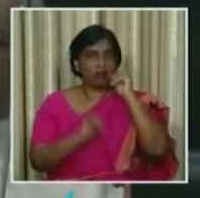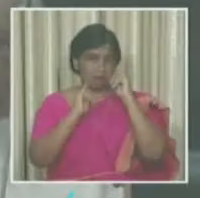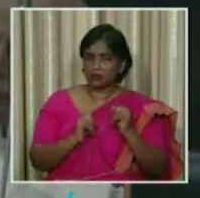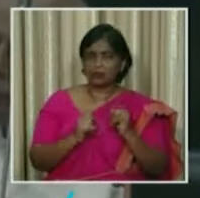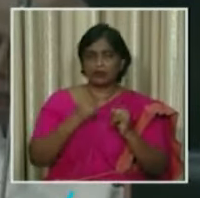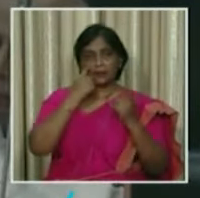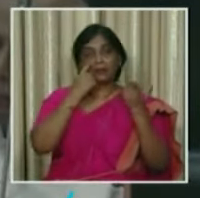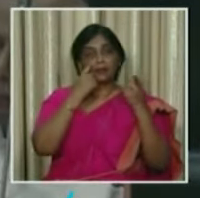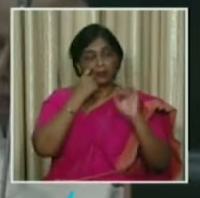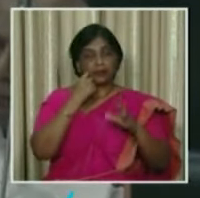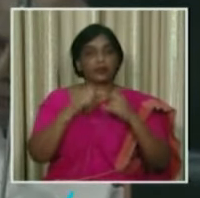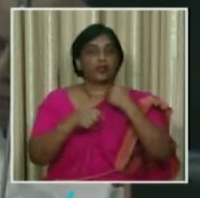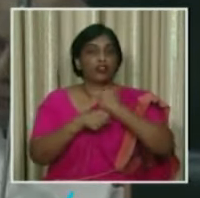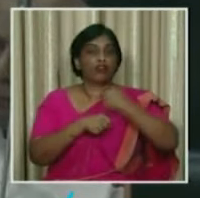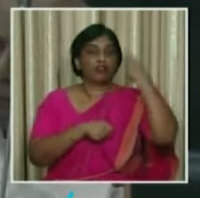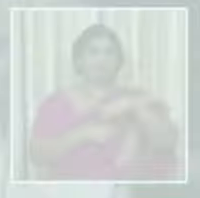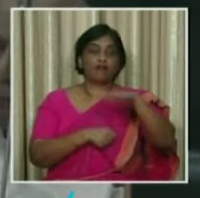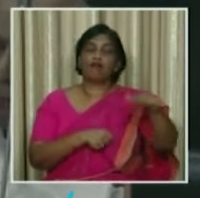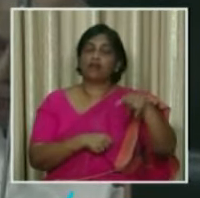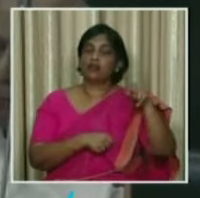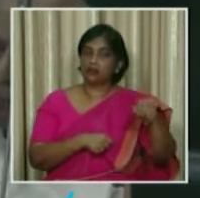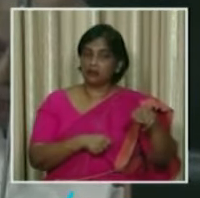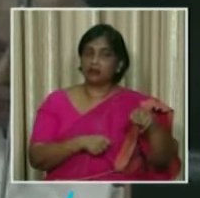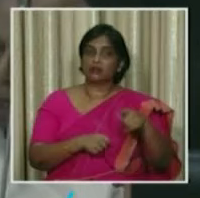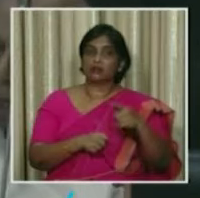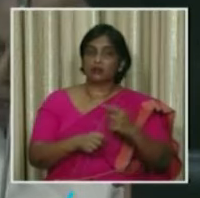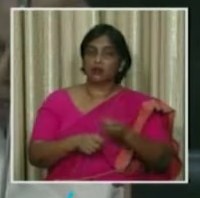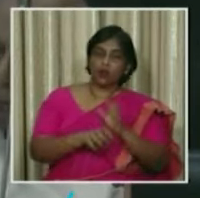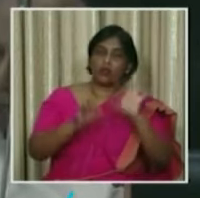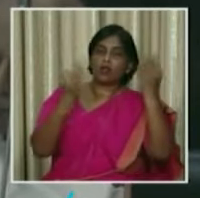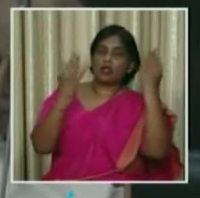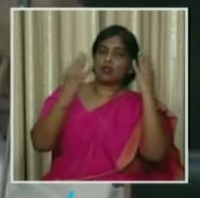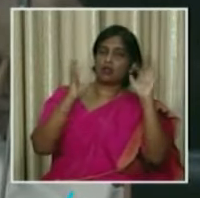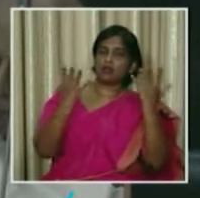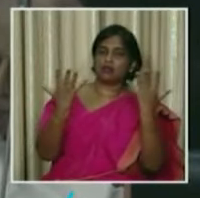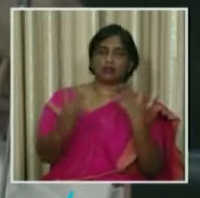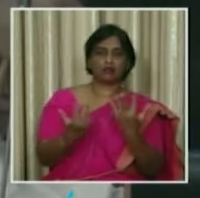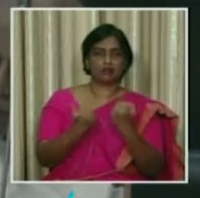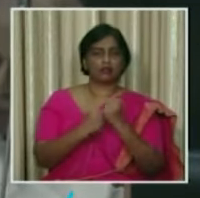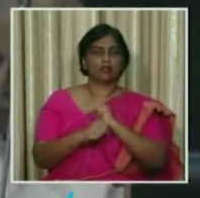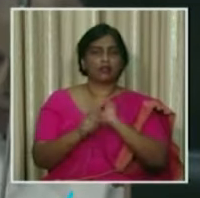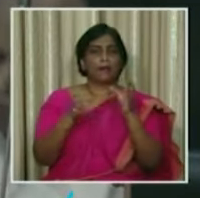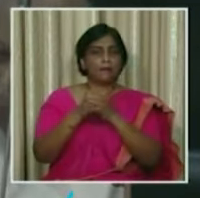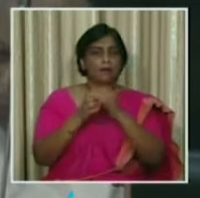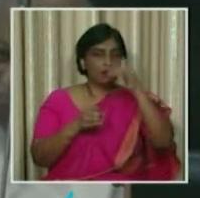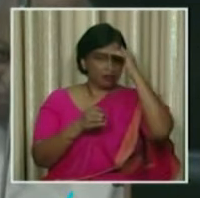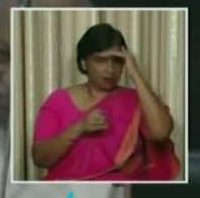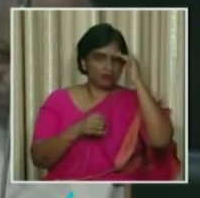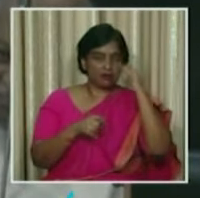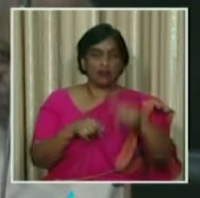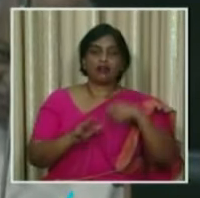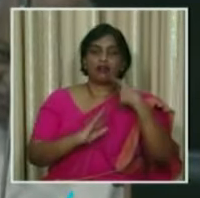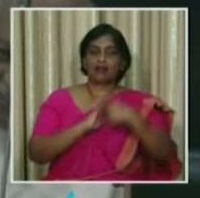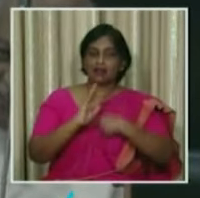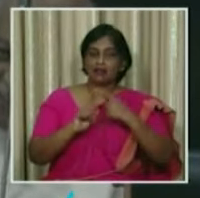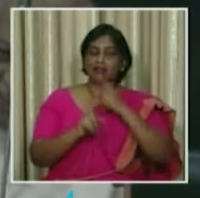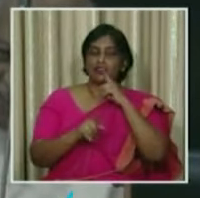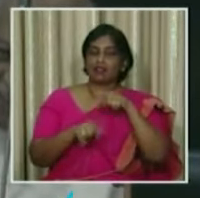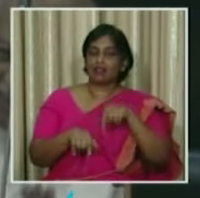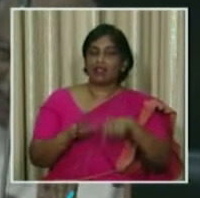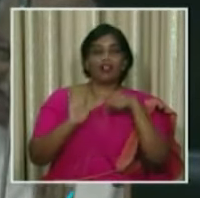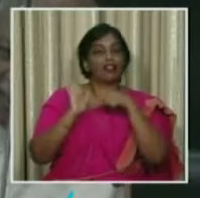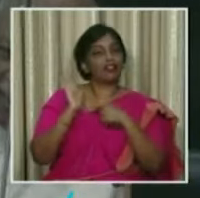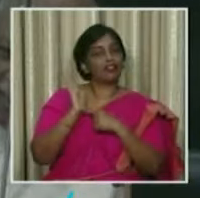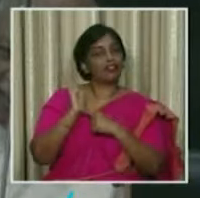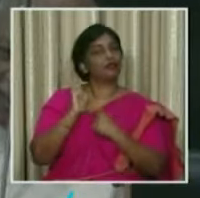අසුභාරංචියක්ද? ගාලු මුවදොර පිට්ටනියටවත් ගුටි නොකා යන නිදහසක් නැතිමුණු පක්ෂ නායකයන්ට රටේ දකුණු කෙළවරේ සිට